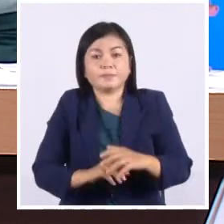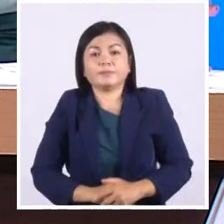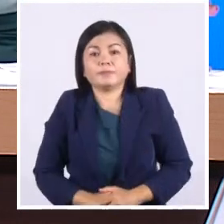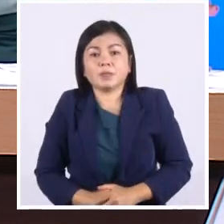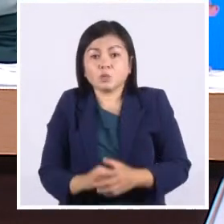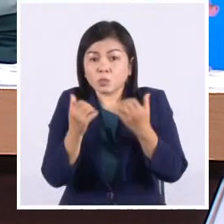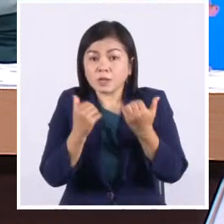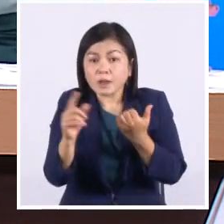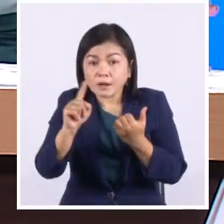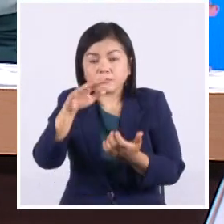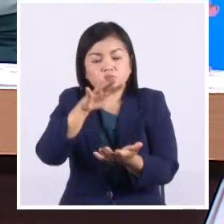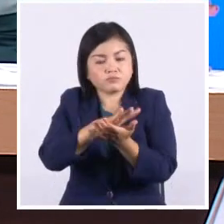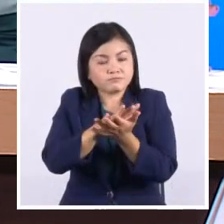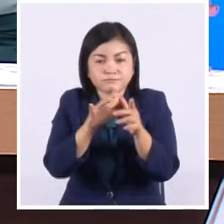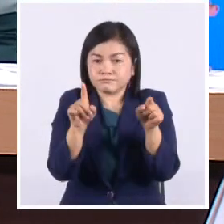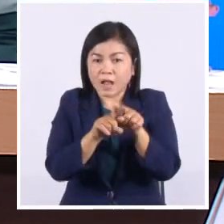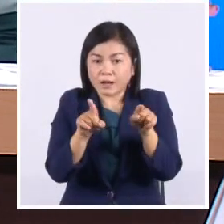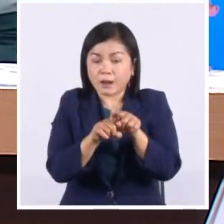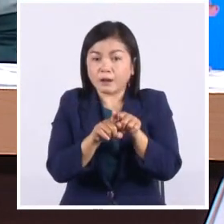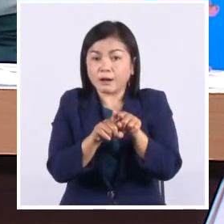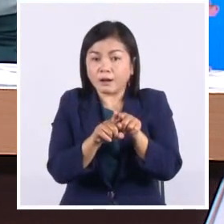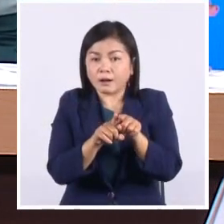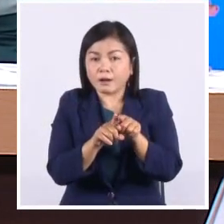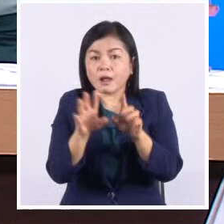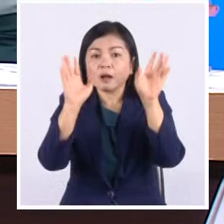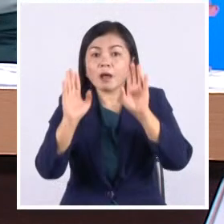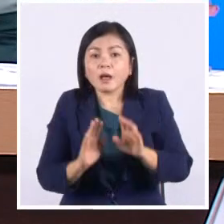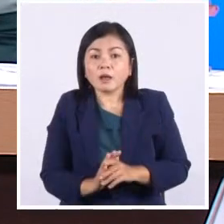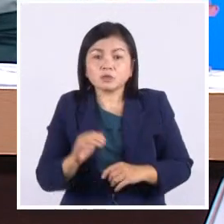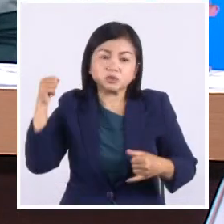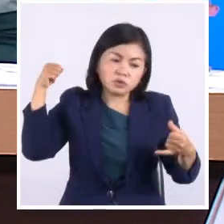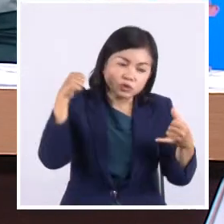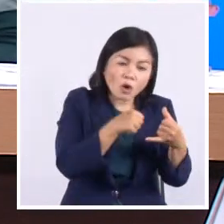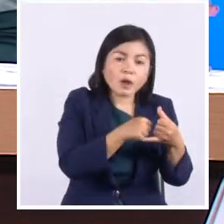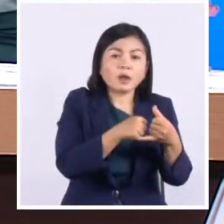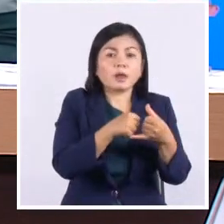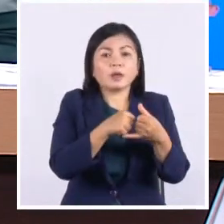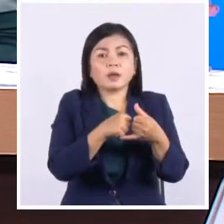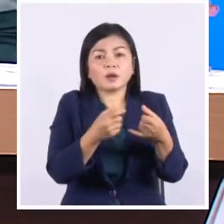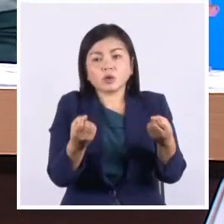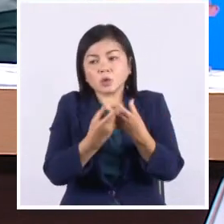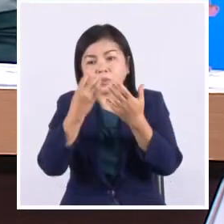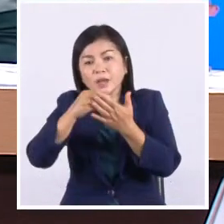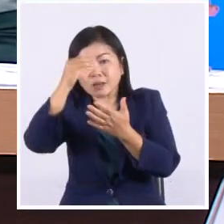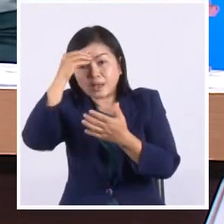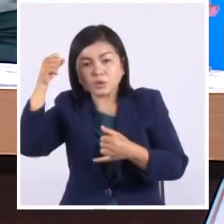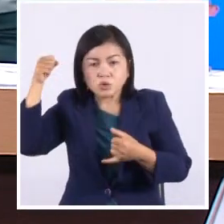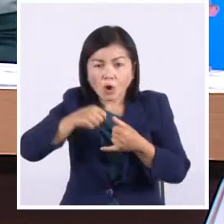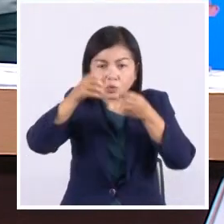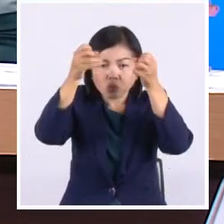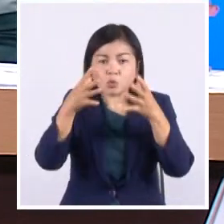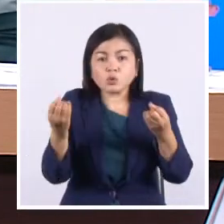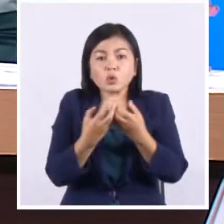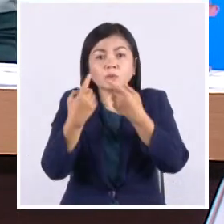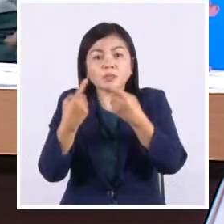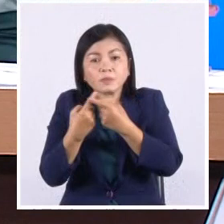เหตุนี้เกิดในโรงเรียนเหมือนกันแต่เป็นเหตุอาละวาดต่อยนักเรียนครูบาดเจ็บกันระนาว อุ้ยใครต่อยอ ่ ะ แล้วคนก่อเหตุนี่